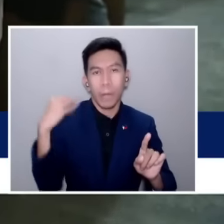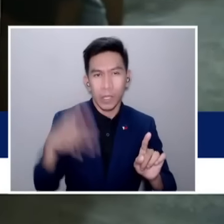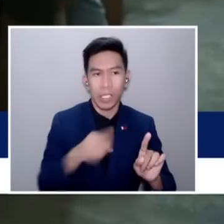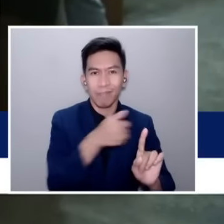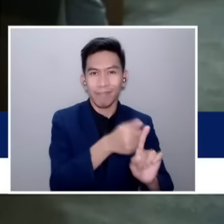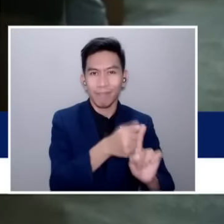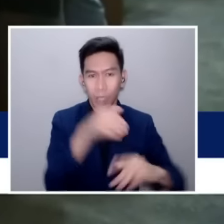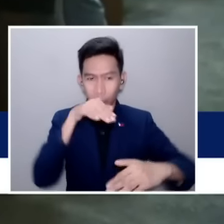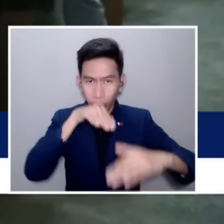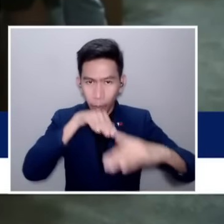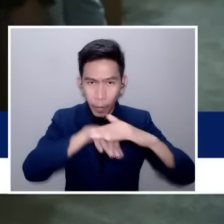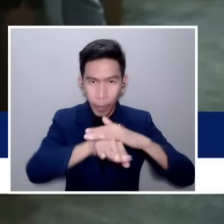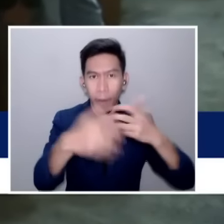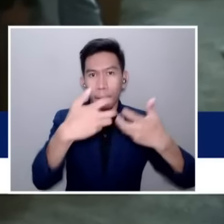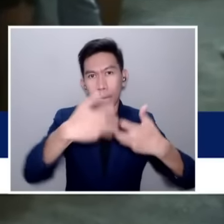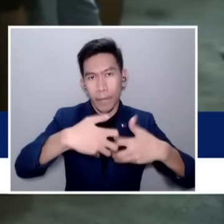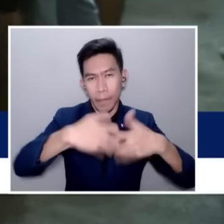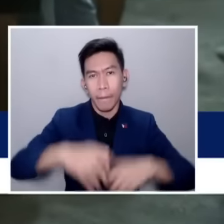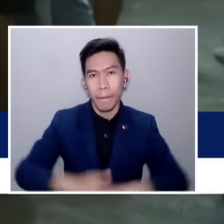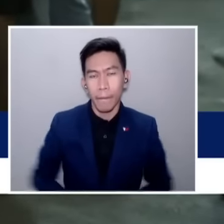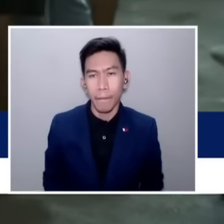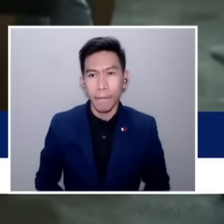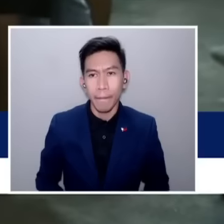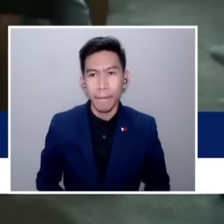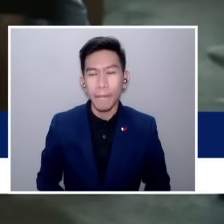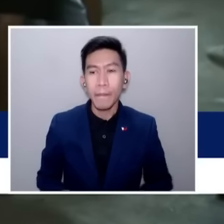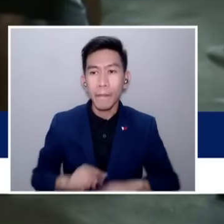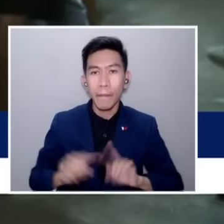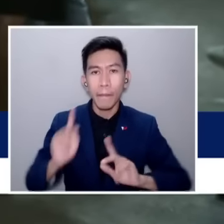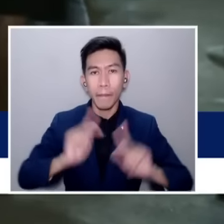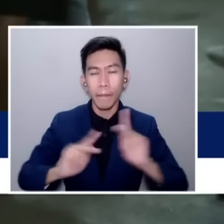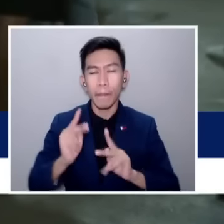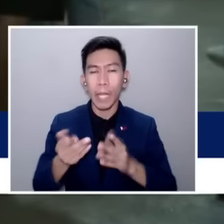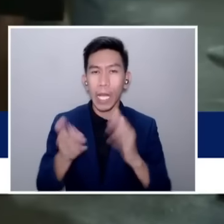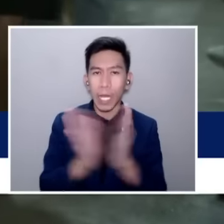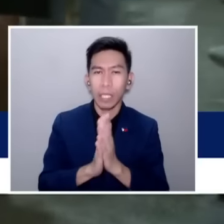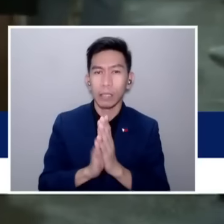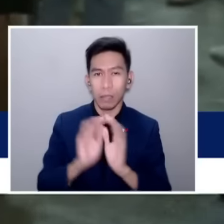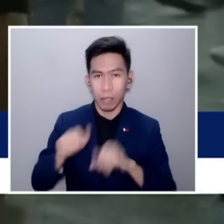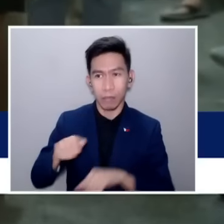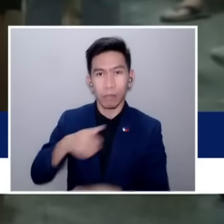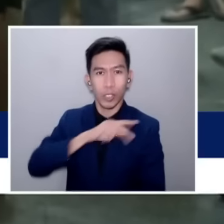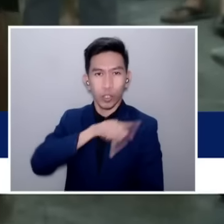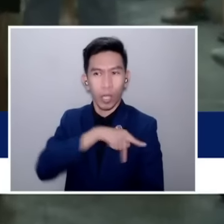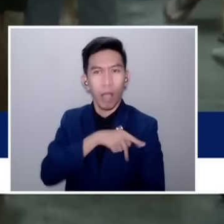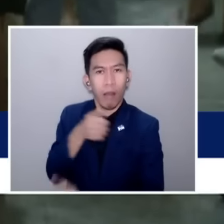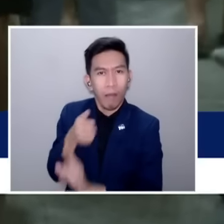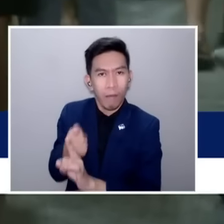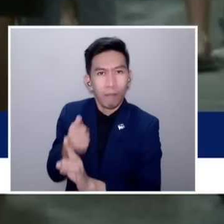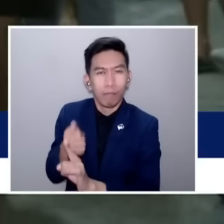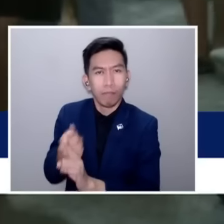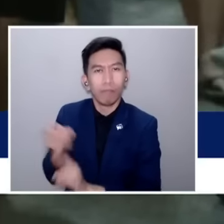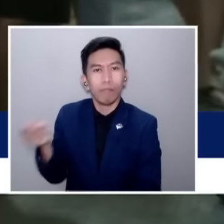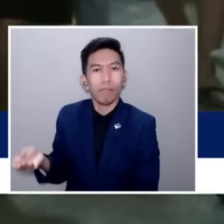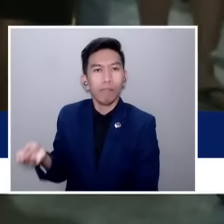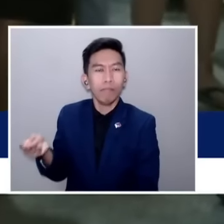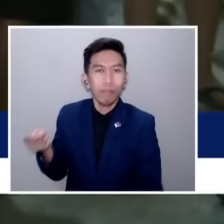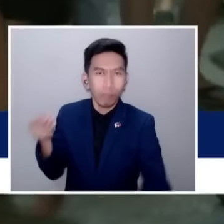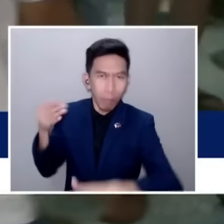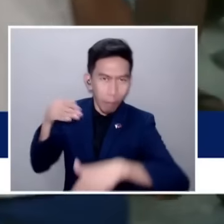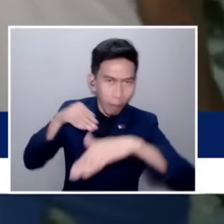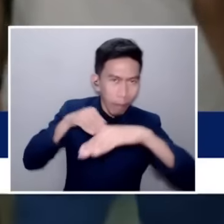na kung maaari daw, hanggat maaari, na sila na lang ang magdala ng balota nila at sila mismo ang magpasok nito sa